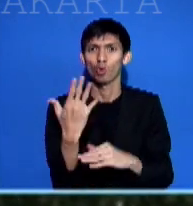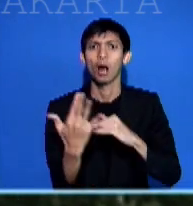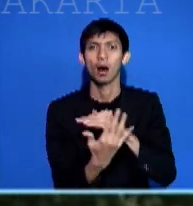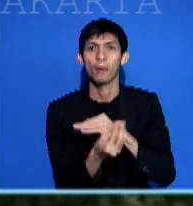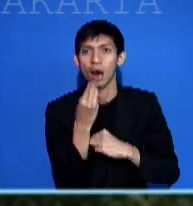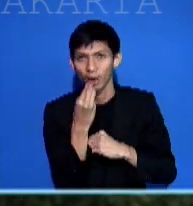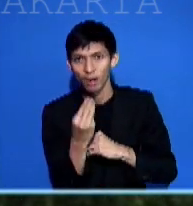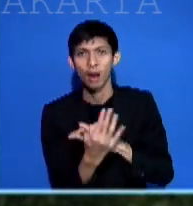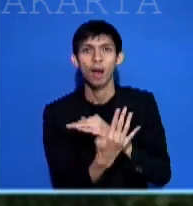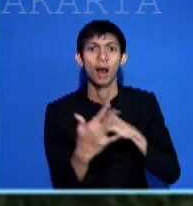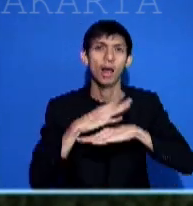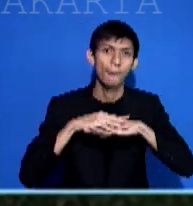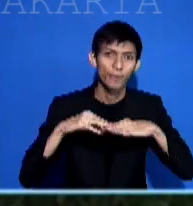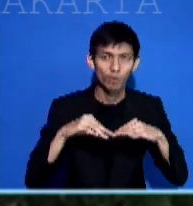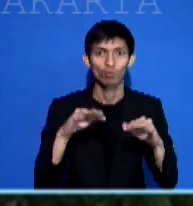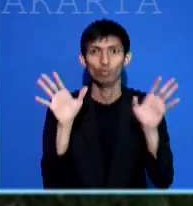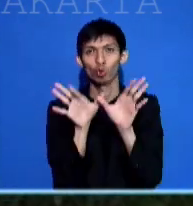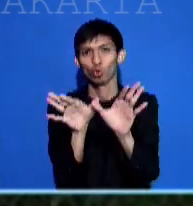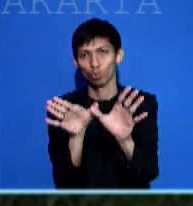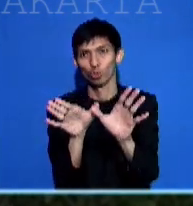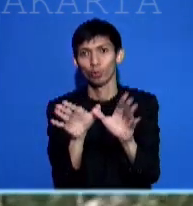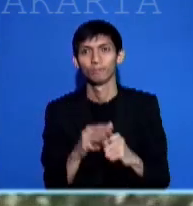men laladan Baros